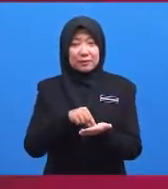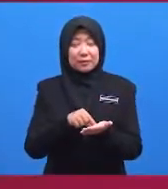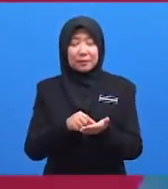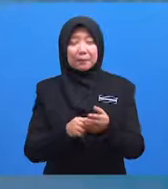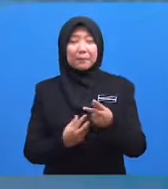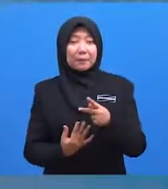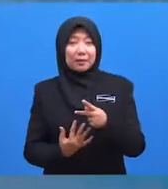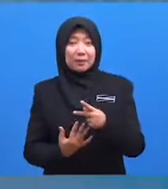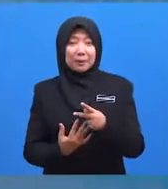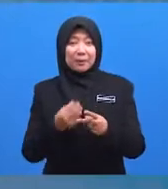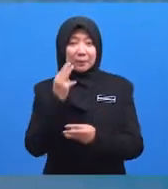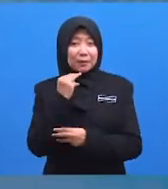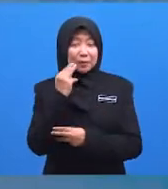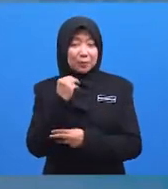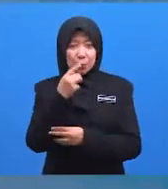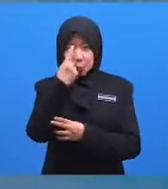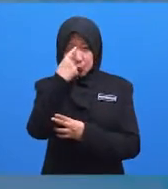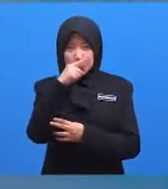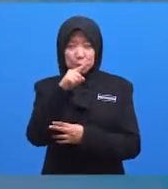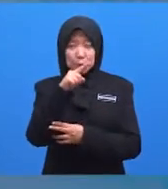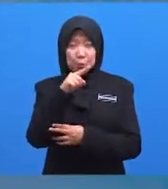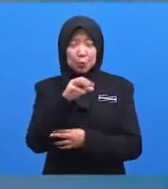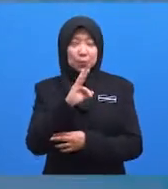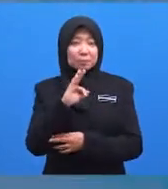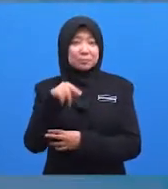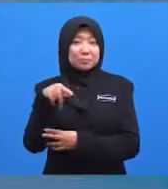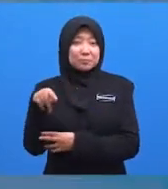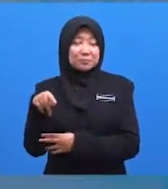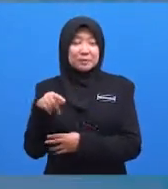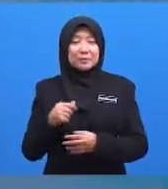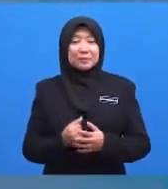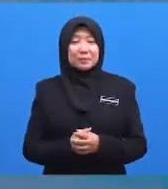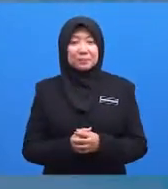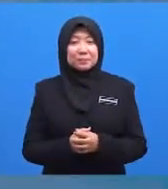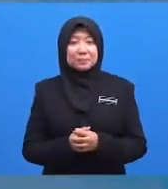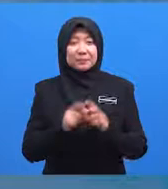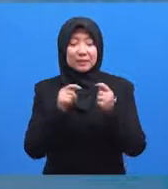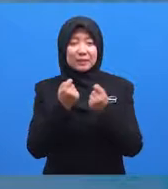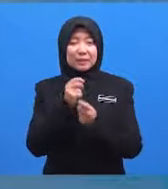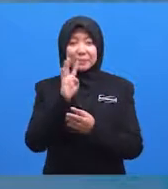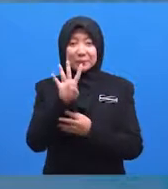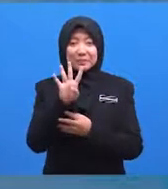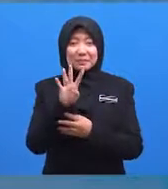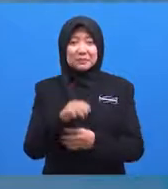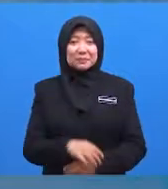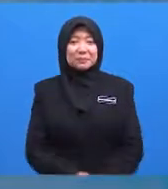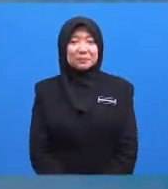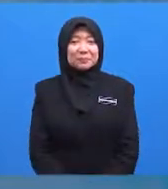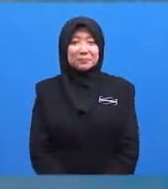madu bagi mata pelajaran Food Preparation and Production tingkatan 4.